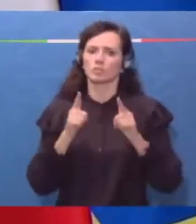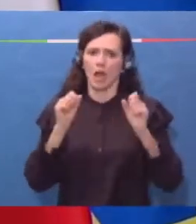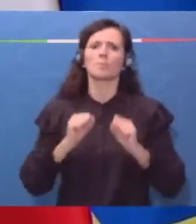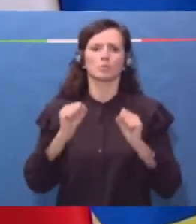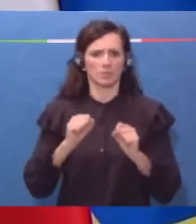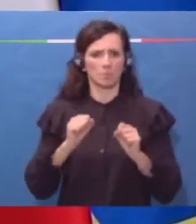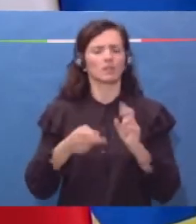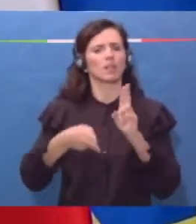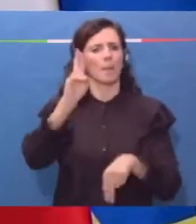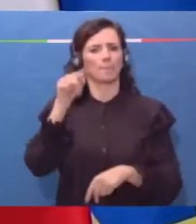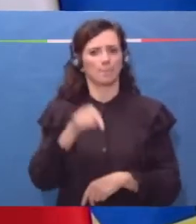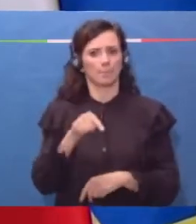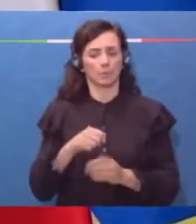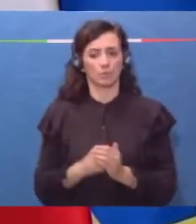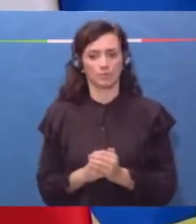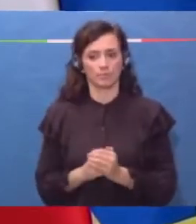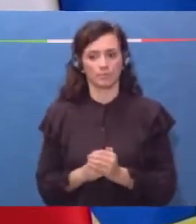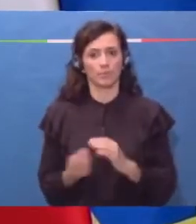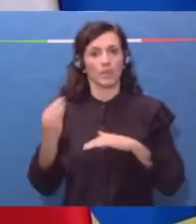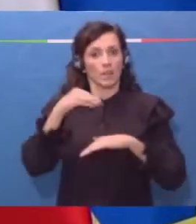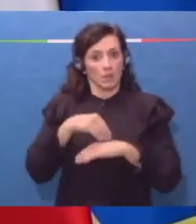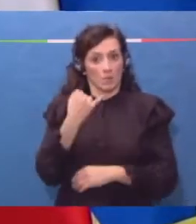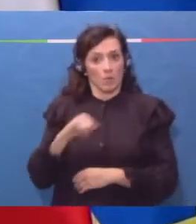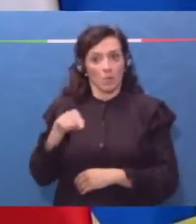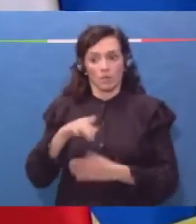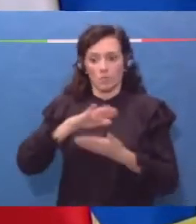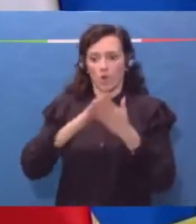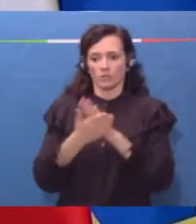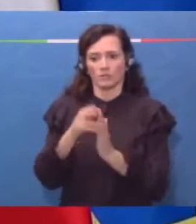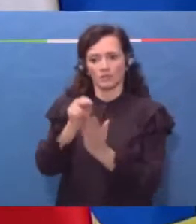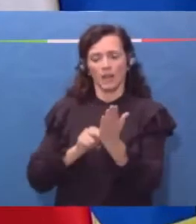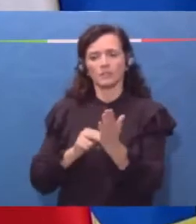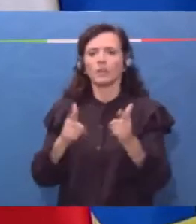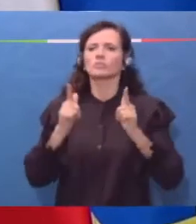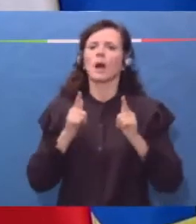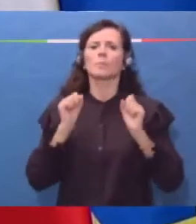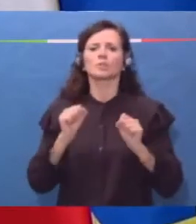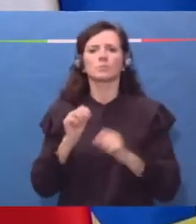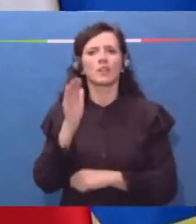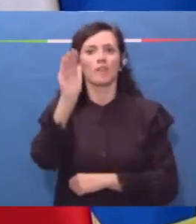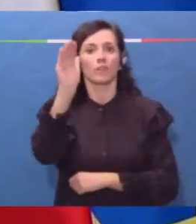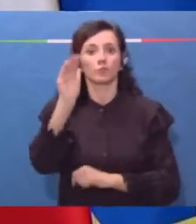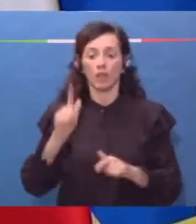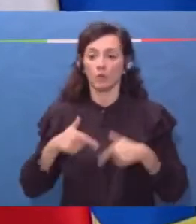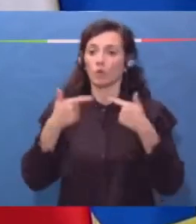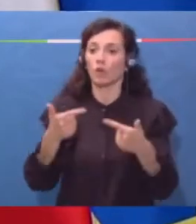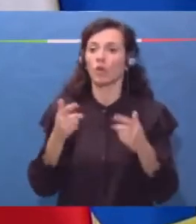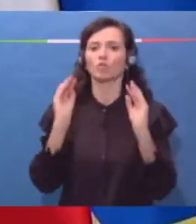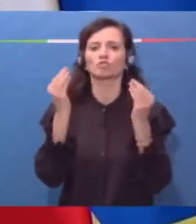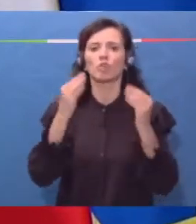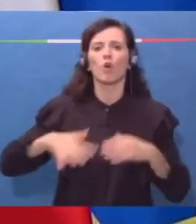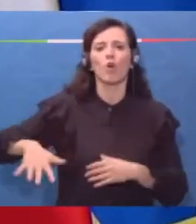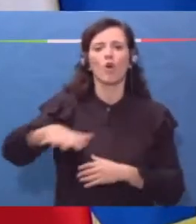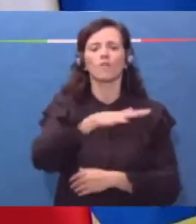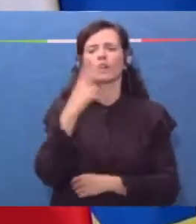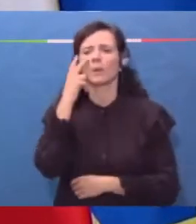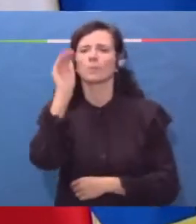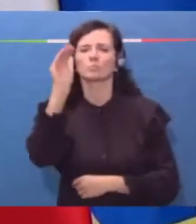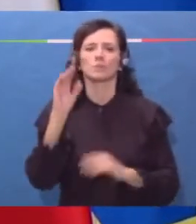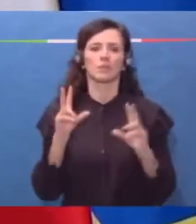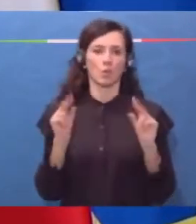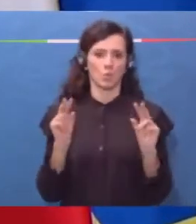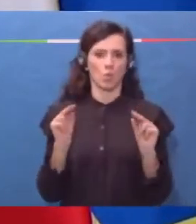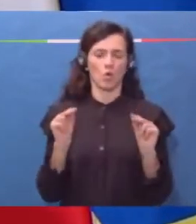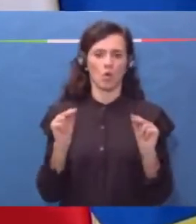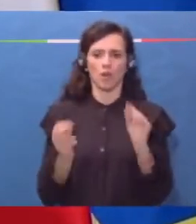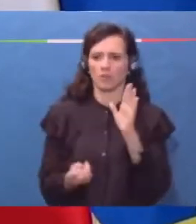trattato in realtà ci proietta verso il futuro e offre ai nostri giovani prospettive nuove. La